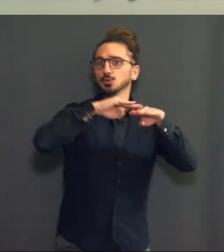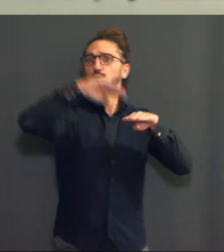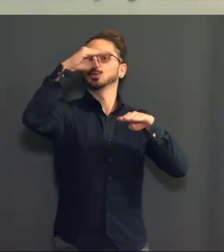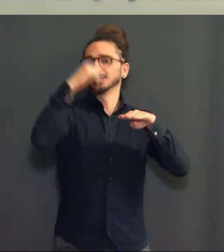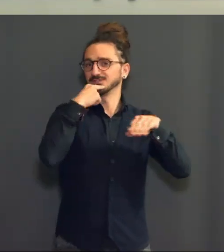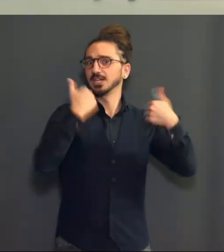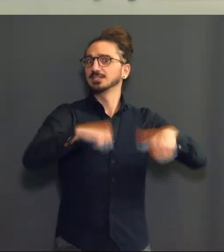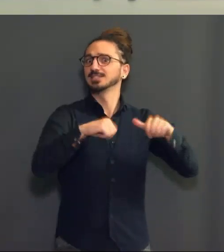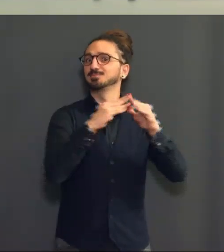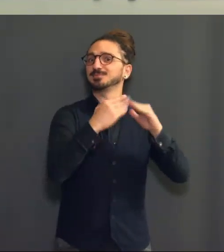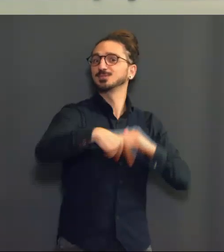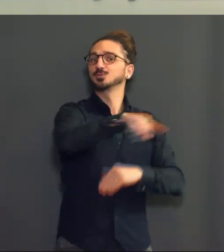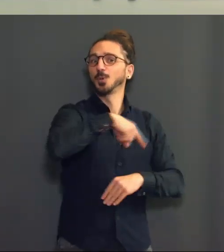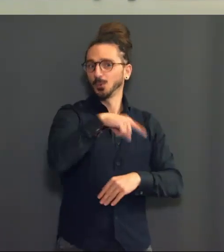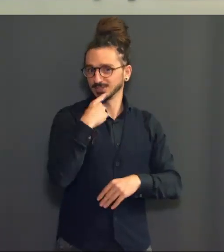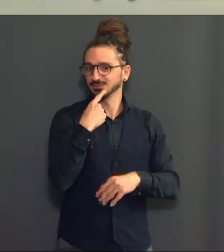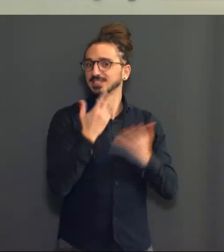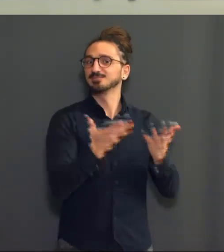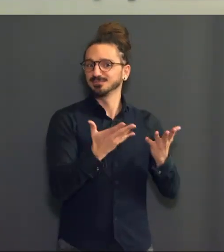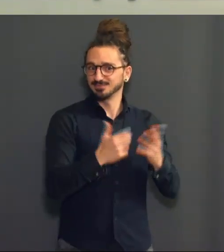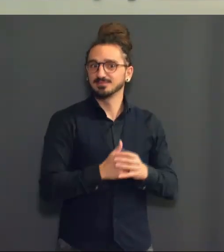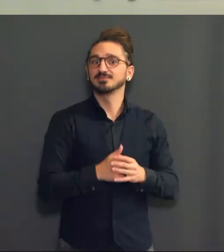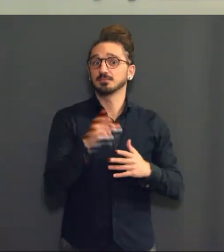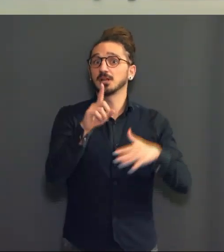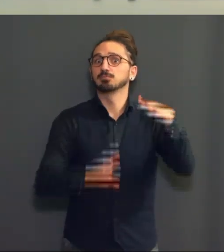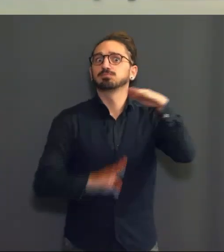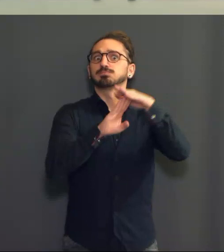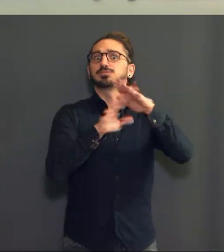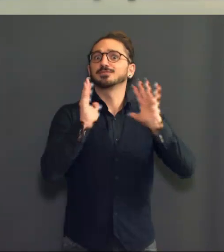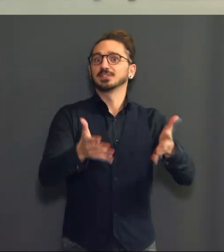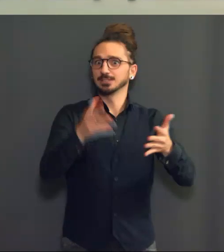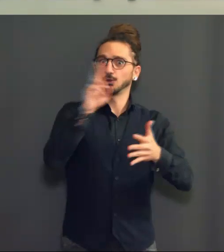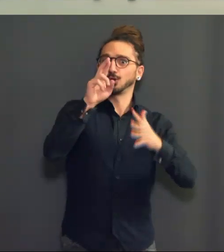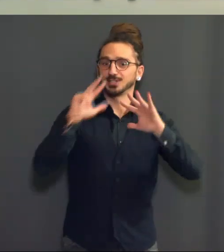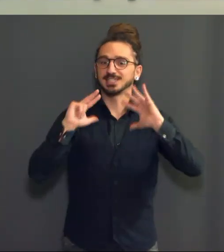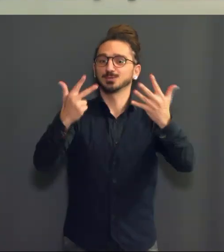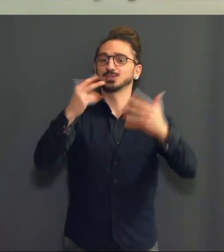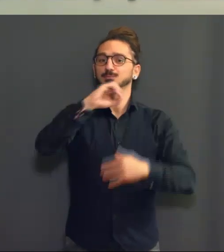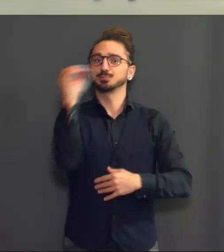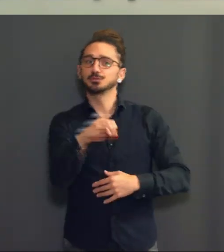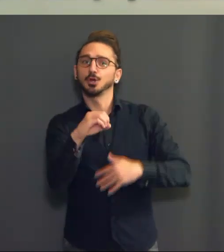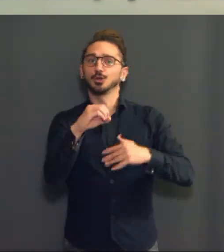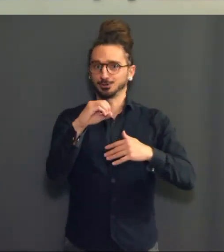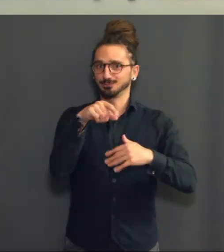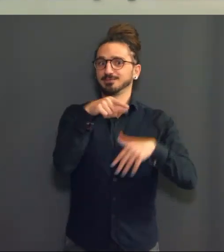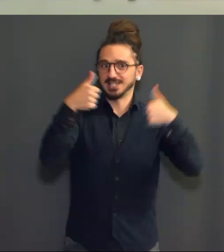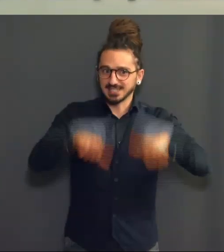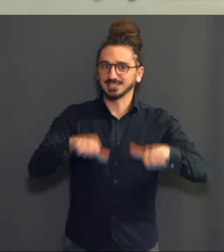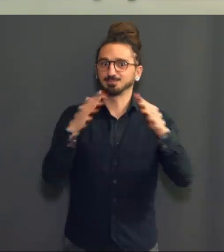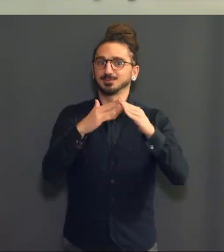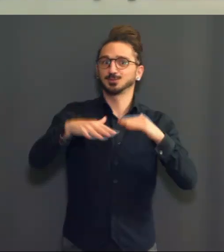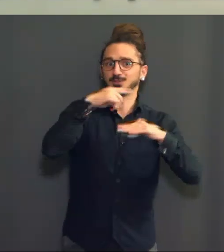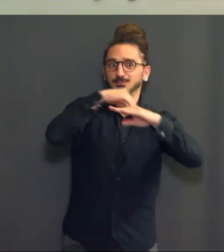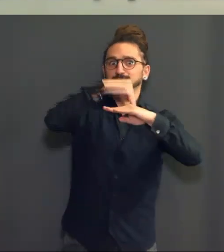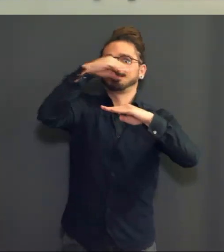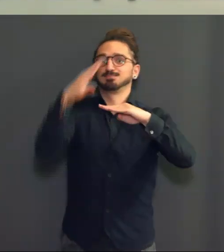nous, de l'ordre de 18 et 19% que vous voyez au niveau des vacances de Pentecôte et au niveau des